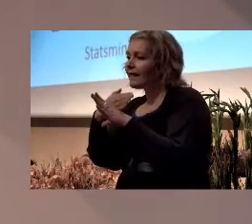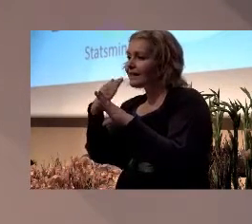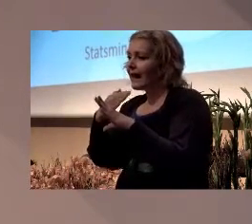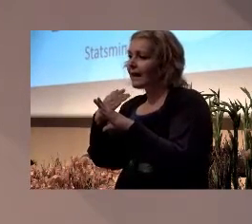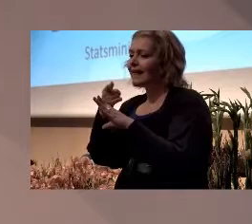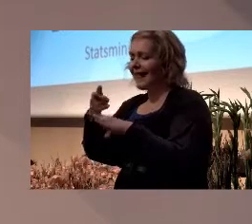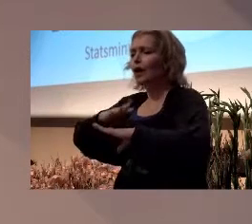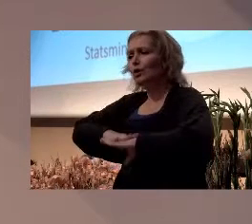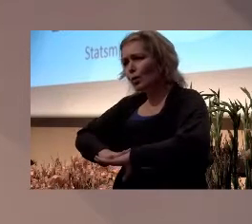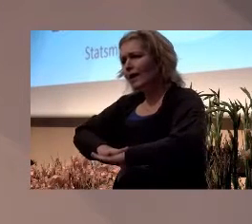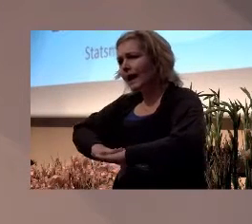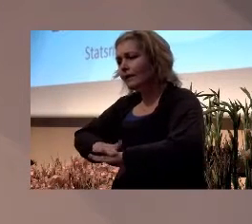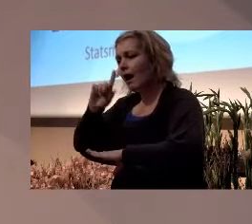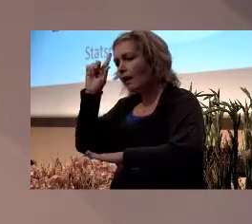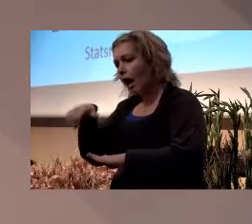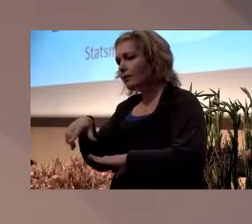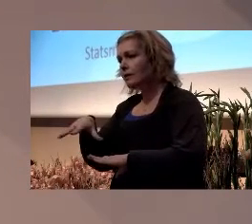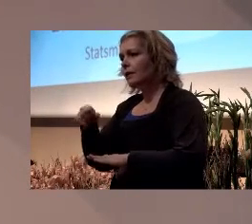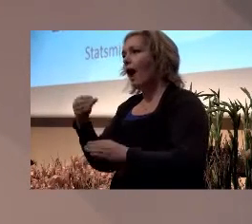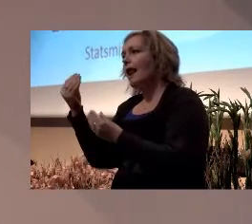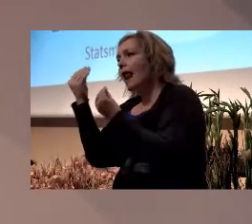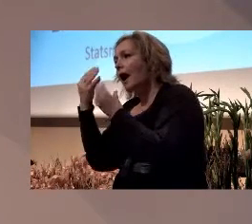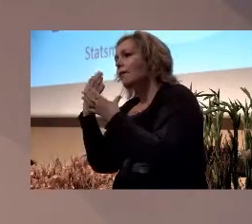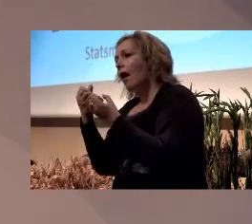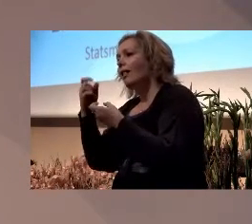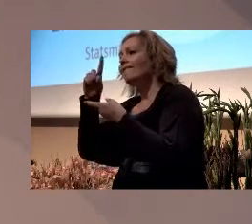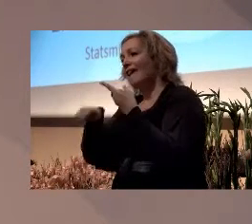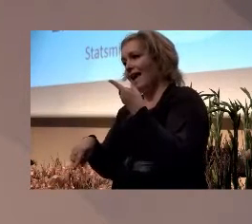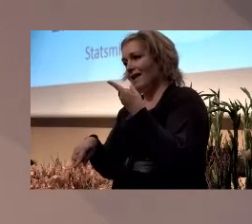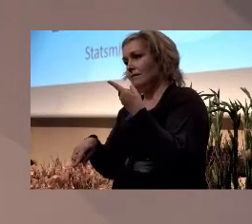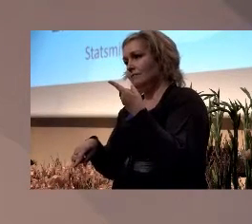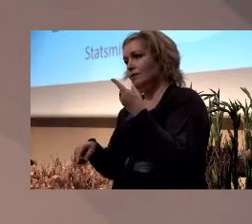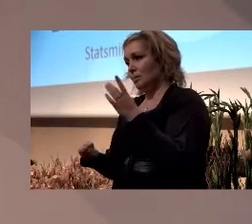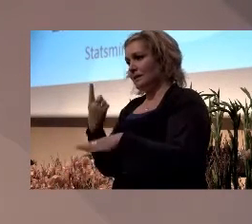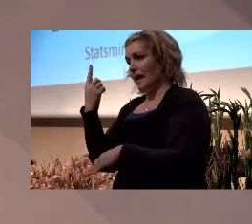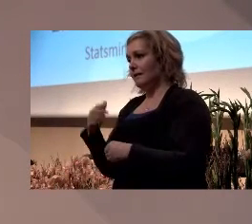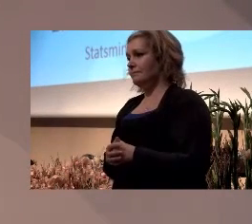er helt grunnleggende for at vi skal kunne ta lærdom av feil som skjer.